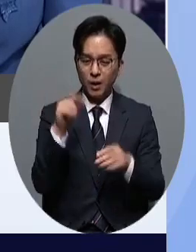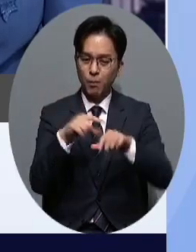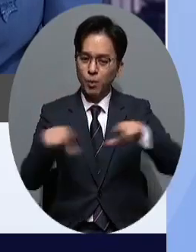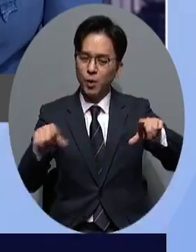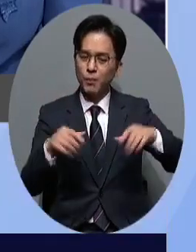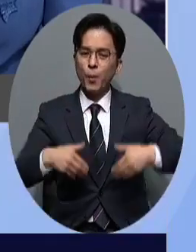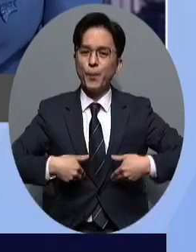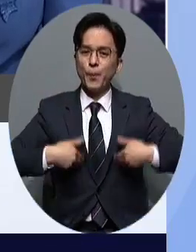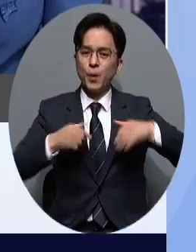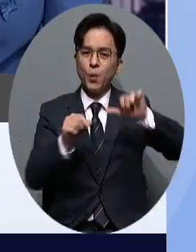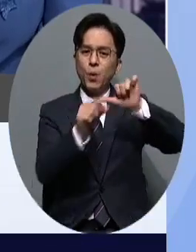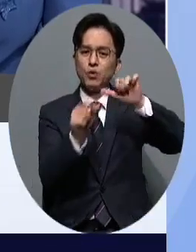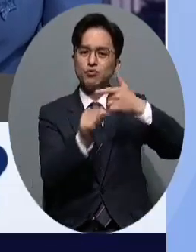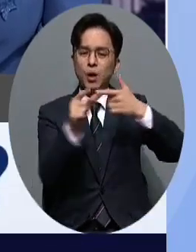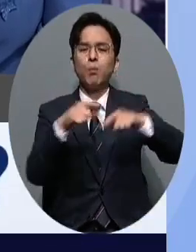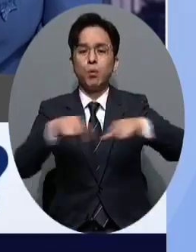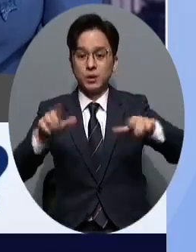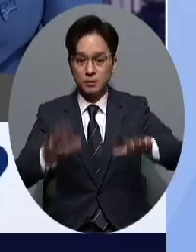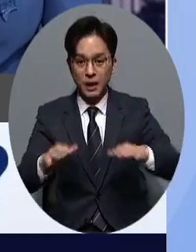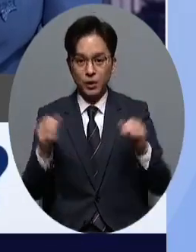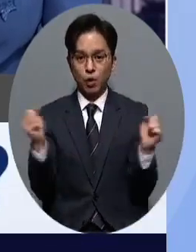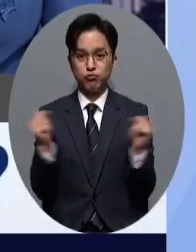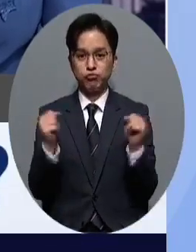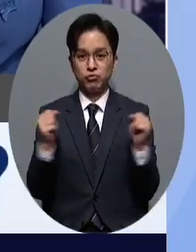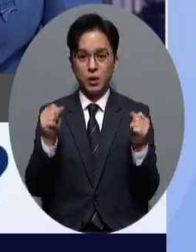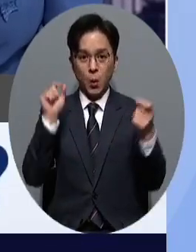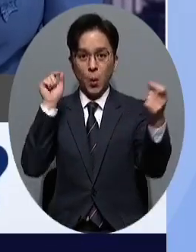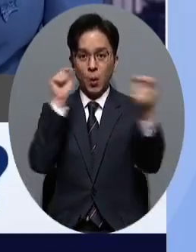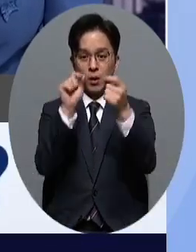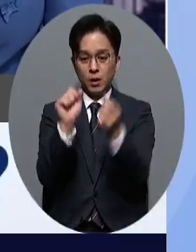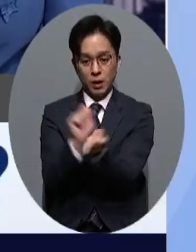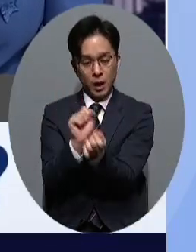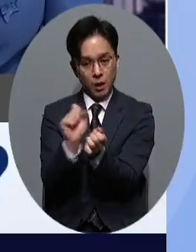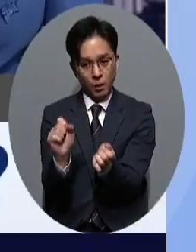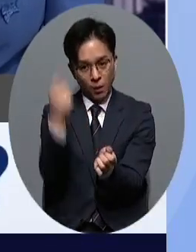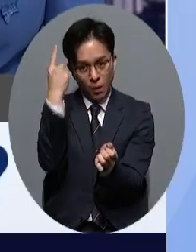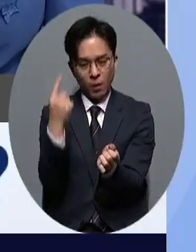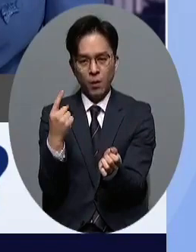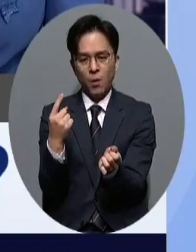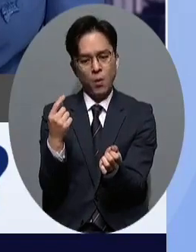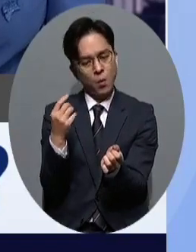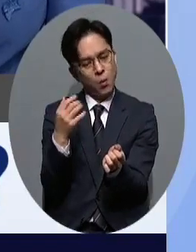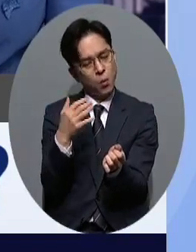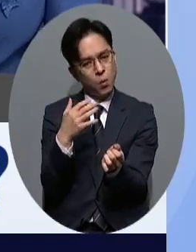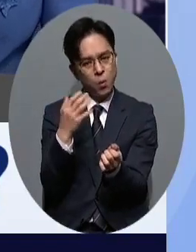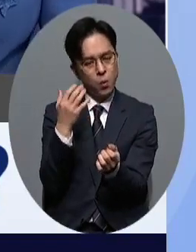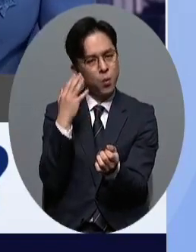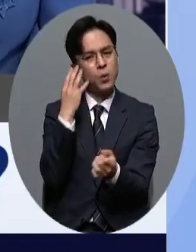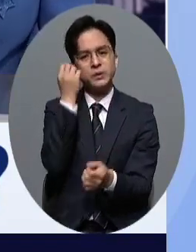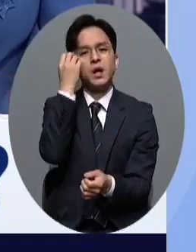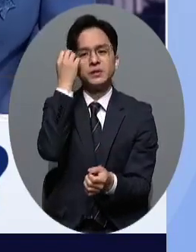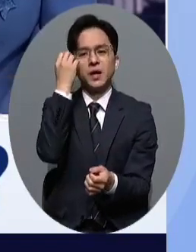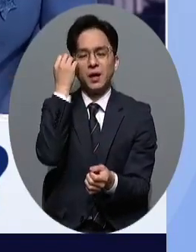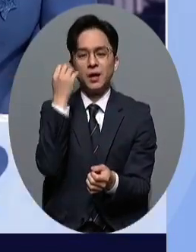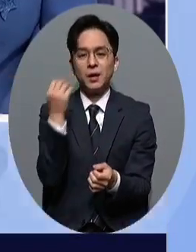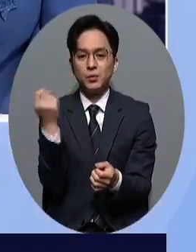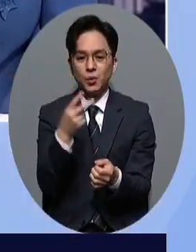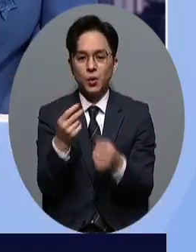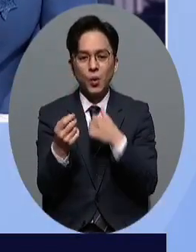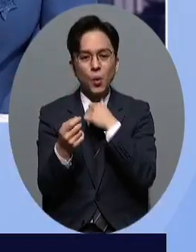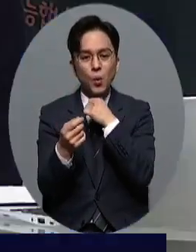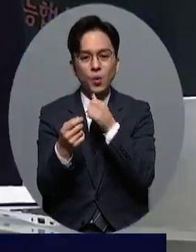조금 이례적인 면이 있고요. 5세 미만은 대부분 한 번은 감염력을 갖고 있는 것으로 되어 있습니다. 예. 네. 자, 보면은 뭐